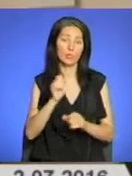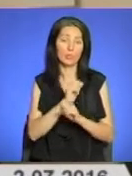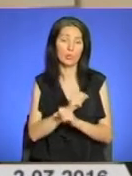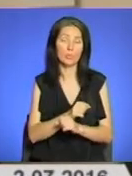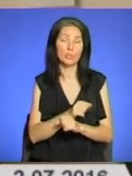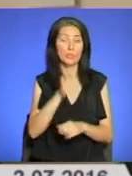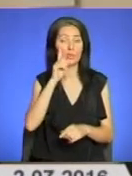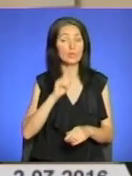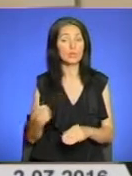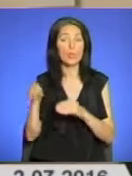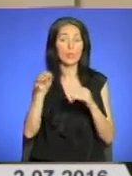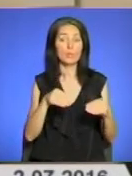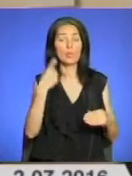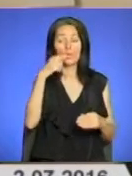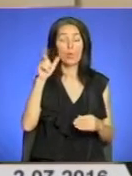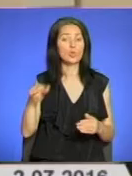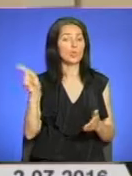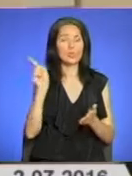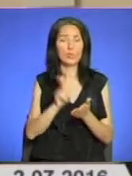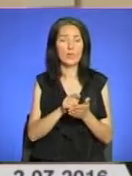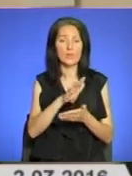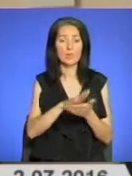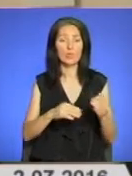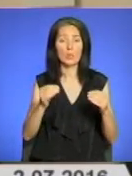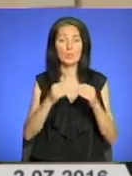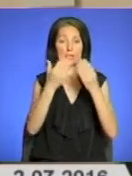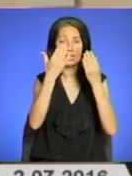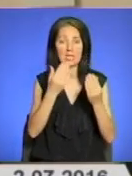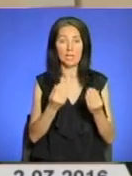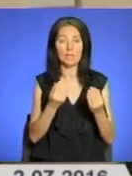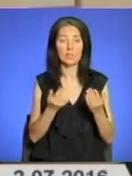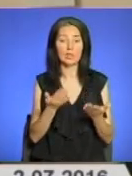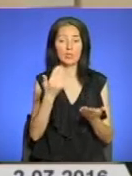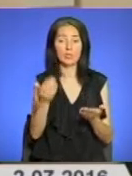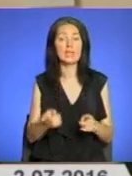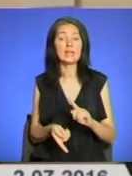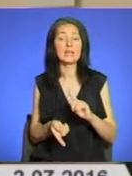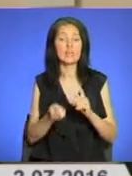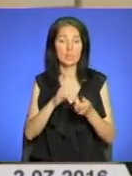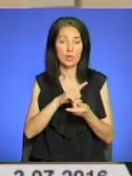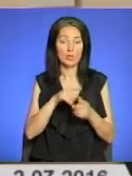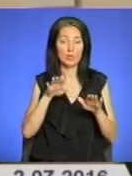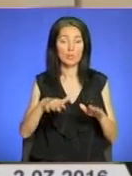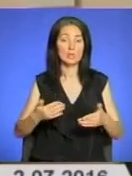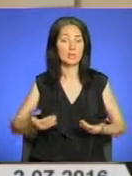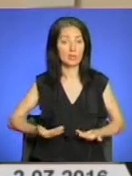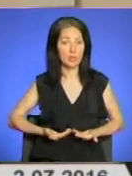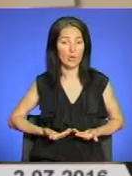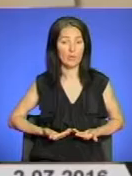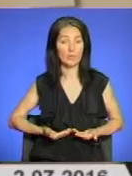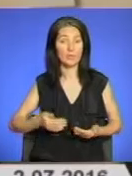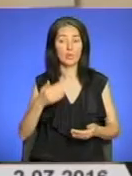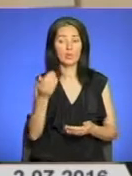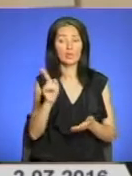Часово переміщені особи зобов'язані протягом 10 днів, якщо вони змінюють місце проживання,